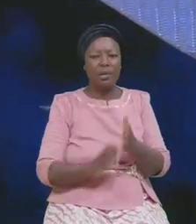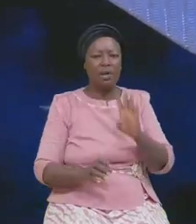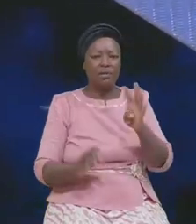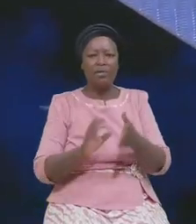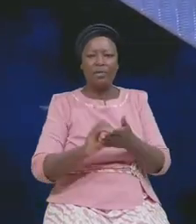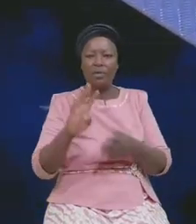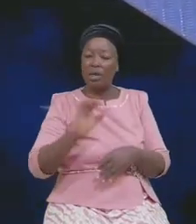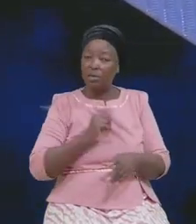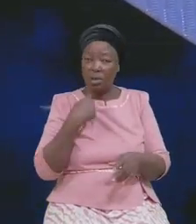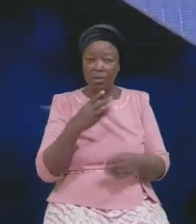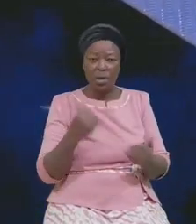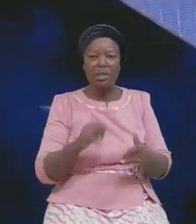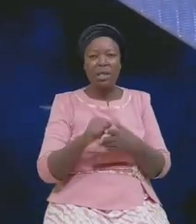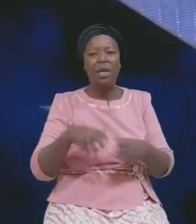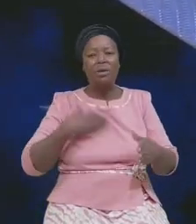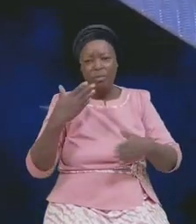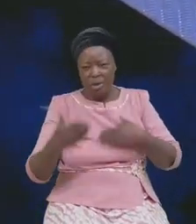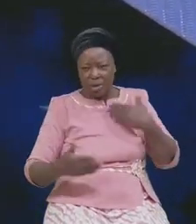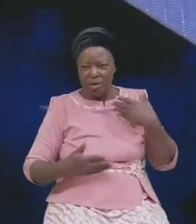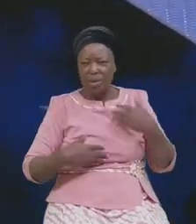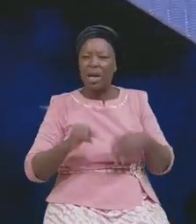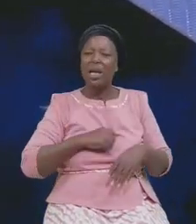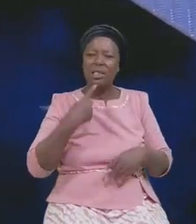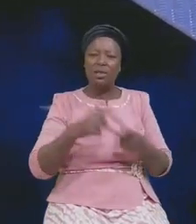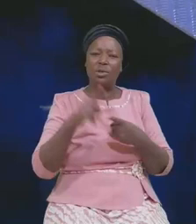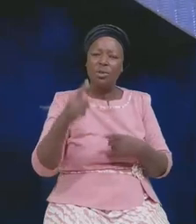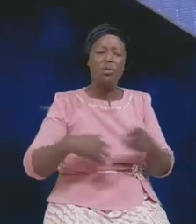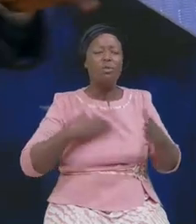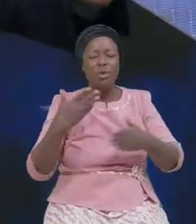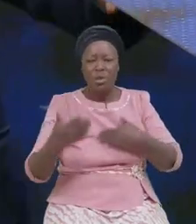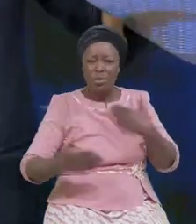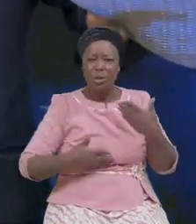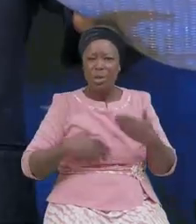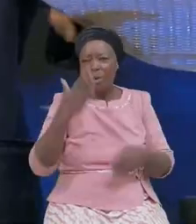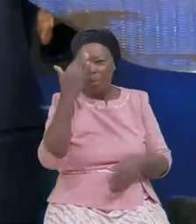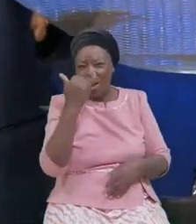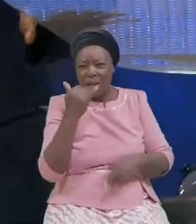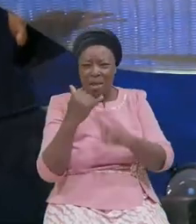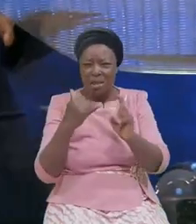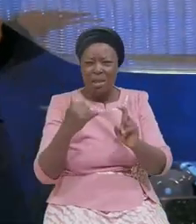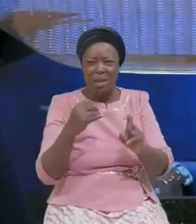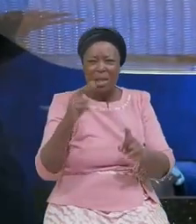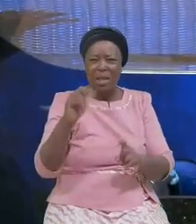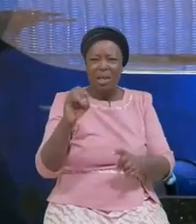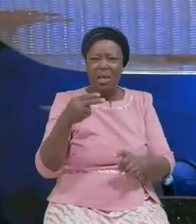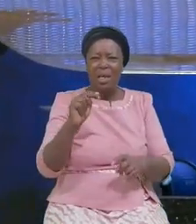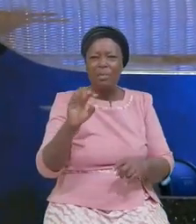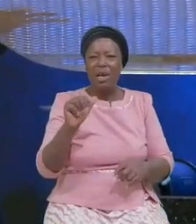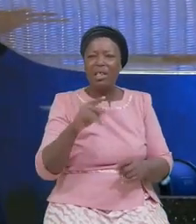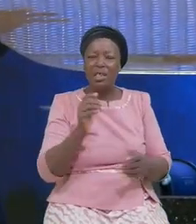ça veut dire. Il dit, réjouissez-vous, je vous le dis encore, réjouissez-vous. Pourquoi? Néhémie 8, le